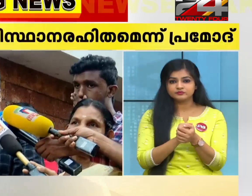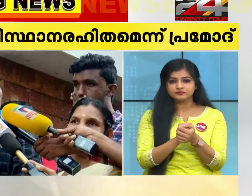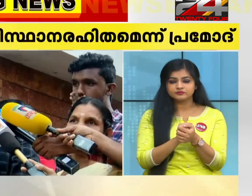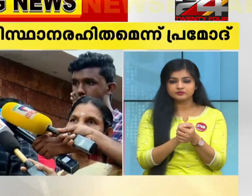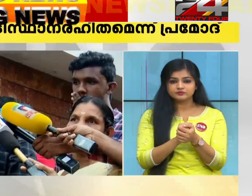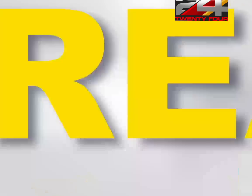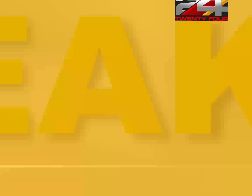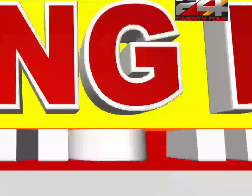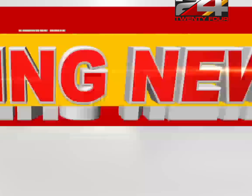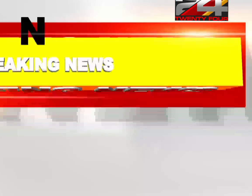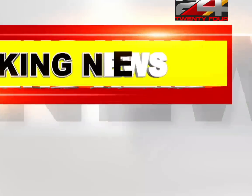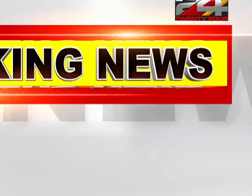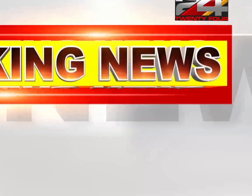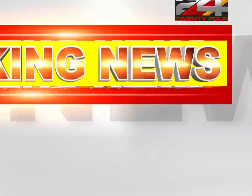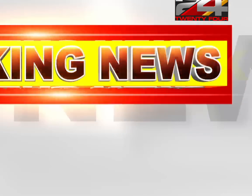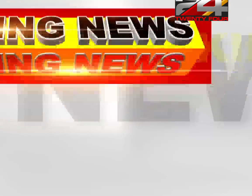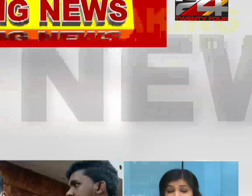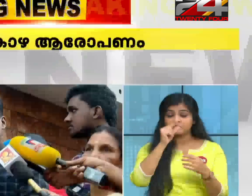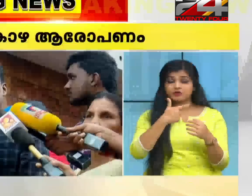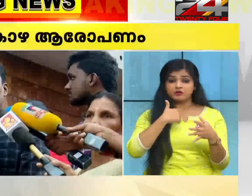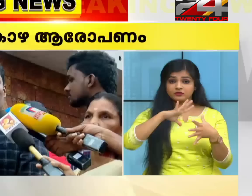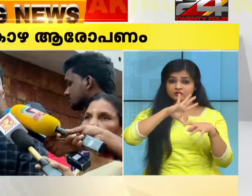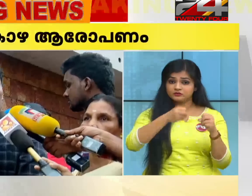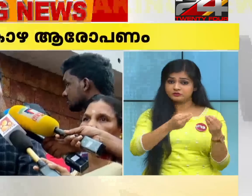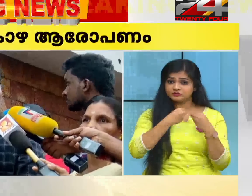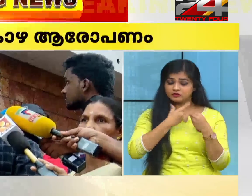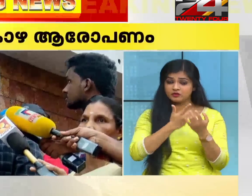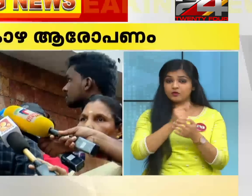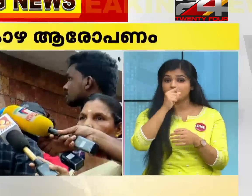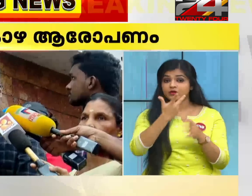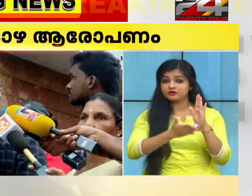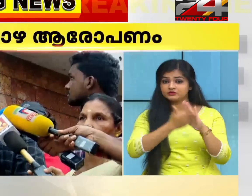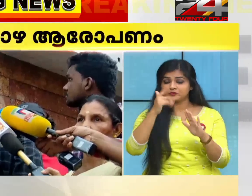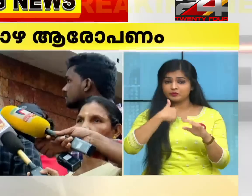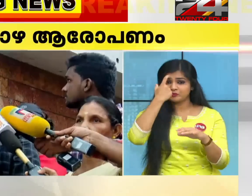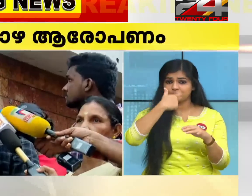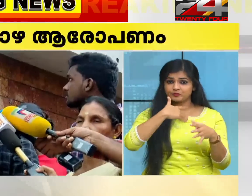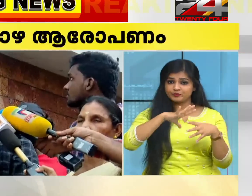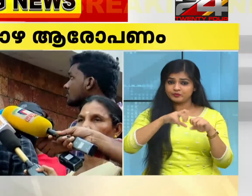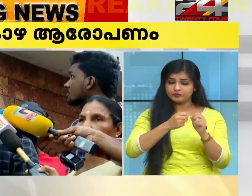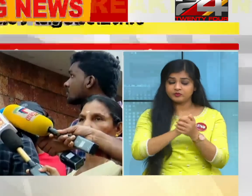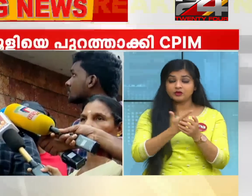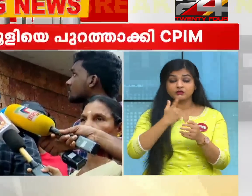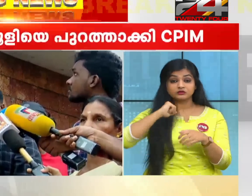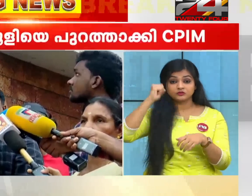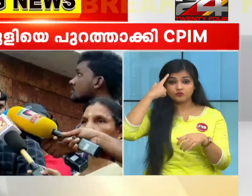അങ്ങനെ പറയാൻ പറ്റുമോ? ആർക്കൊക്കെയോ വേണ്ടി രക്തസാക്ഷിത്വം അല്ല. നമ്മളൊരു സമരത്തിന്റെ ഭാഗമായിട്ട് രക്തസാക്ഷി ആവുന്നുണ്ടെങ്കിൽ അതിൽ അഭിമാനമുള്ളൂ. ഞാൻ എൻ്റെ പാർട്ടിക്ക്